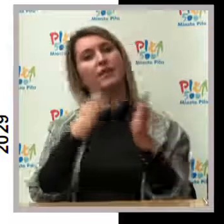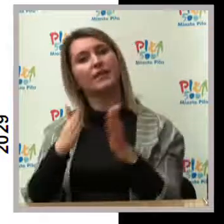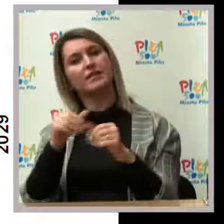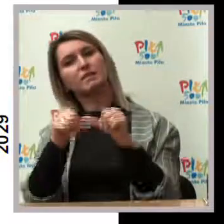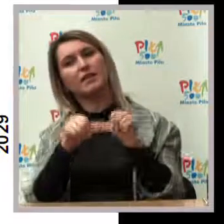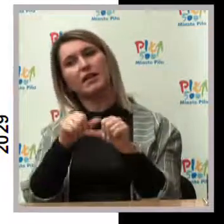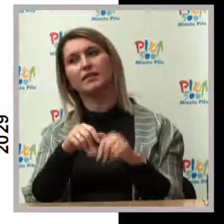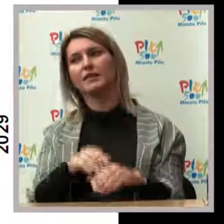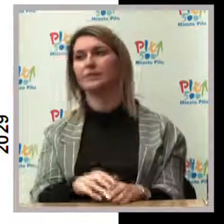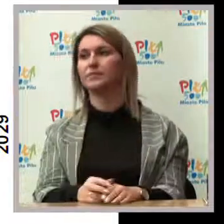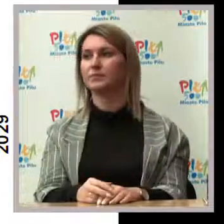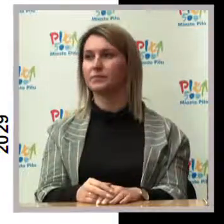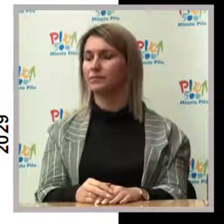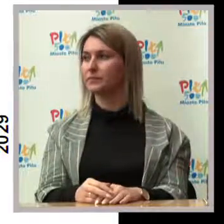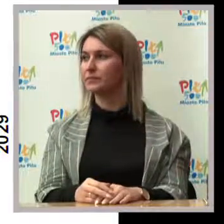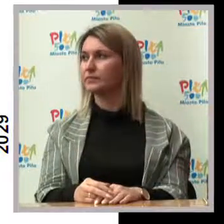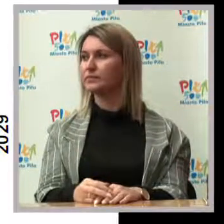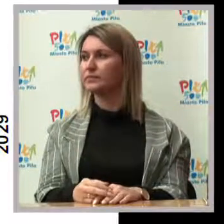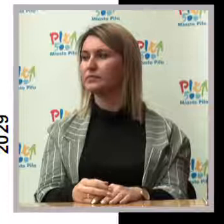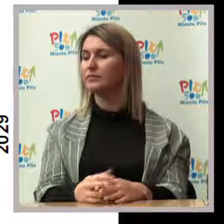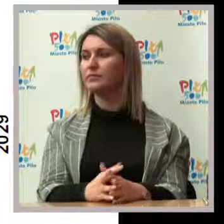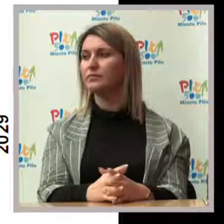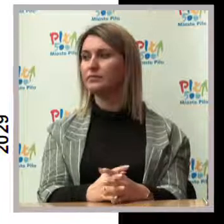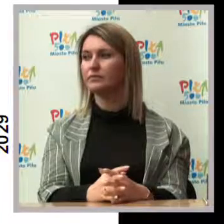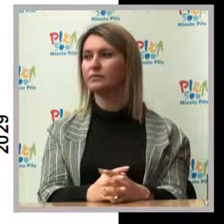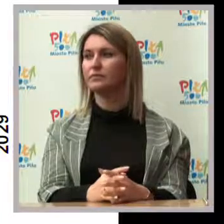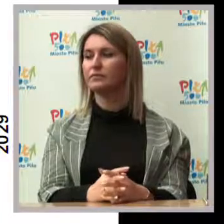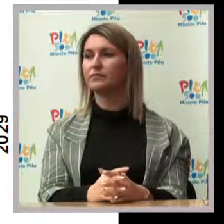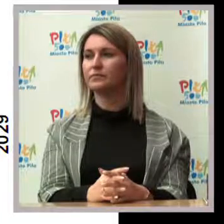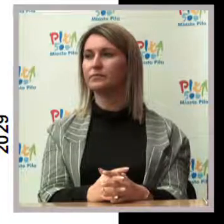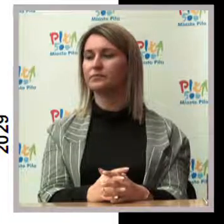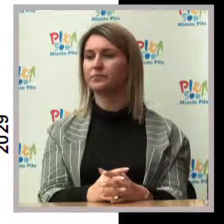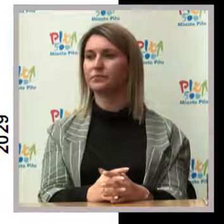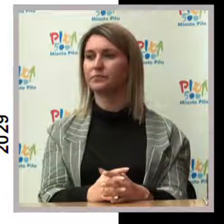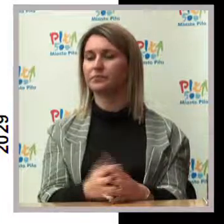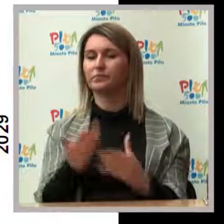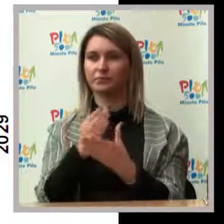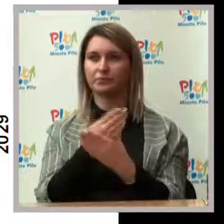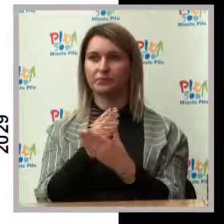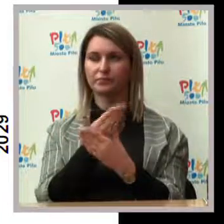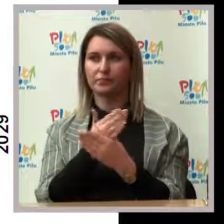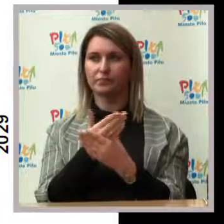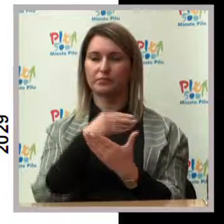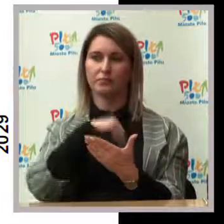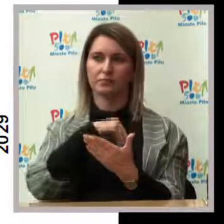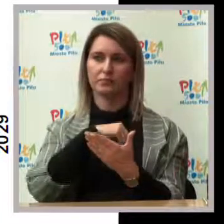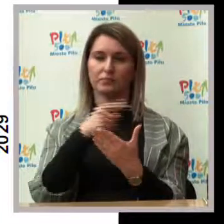nadwyżka operacyjna wynikająca, czyli różnica między dochodami i wydatkami bieżącymi kształtuje się na poziomie